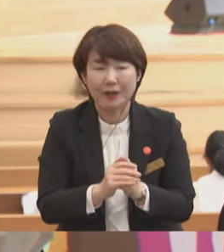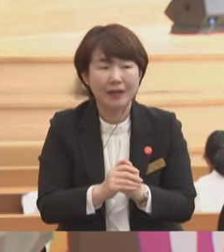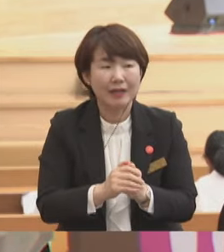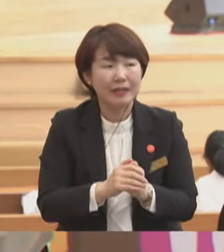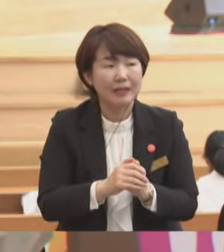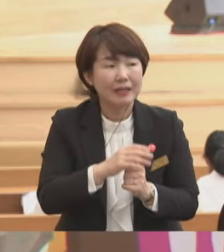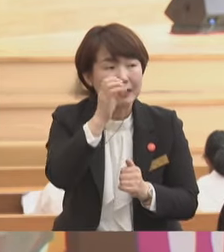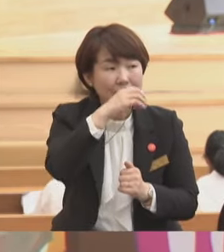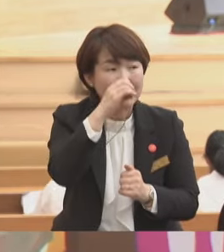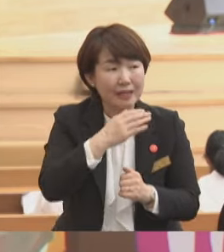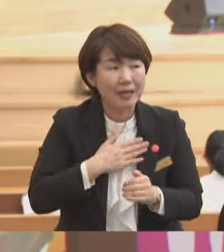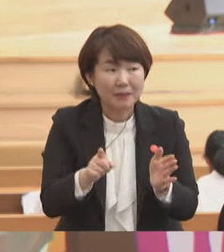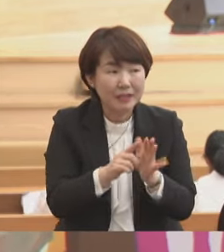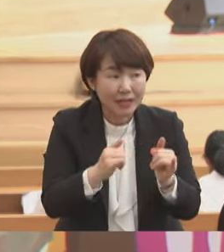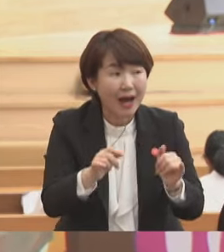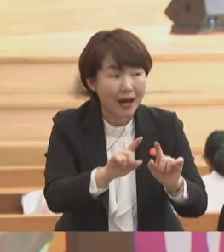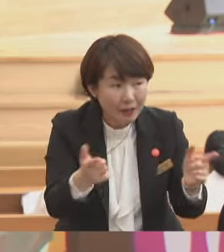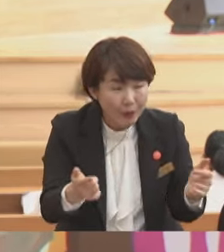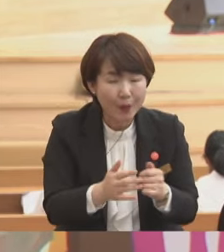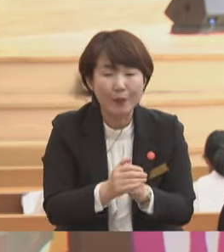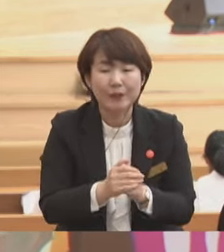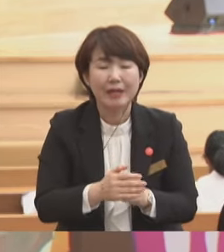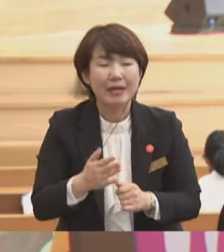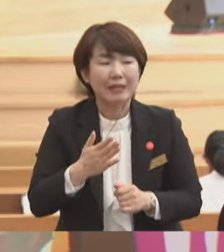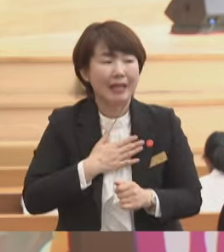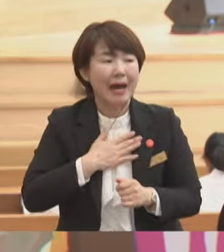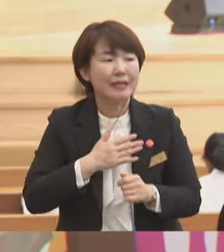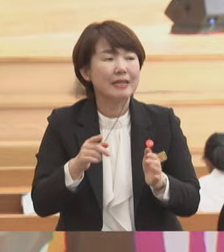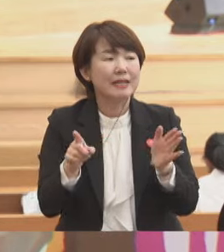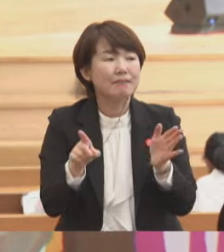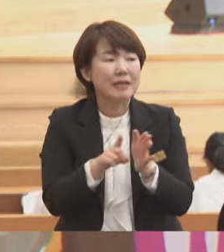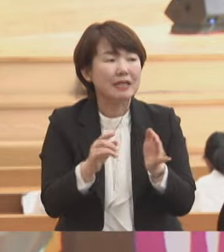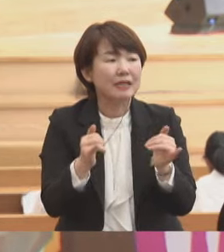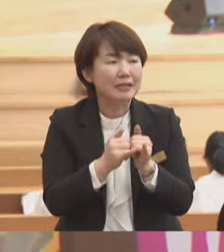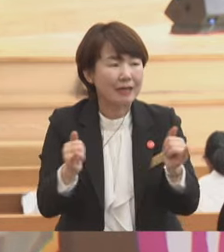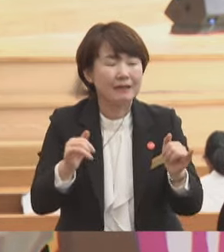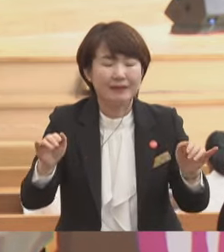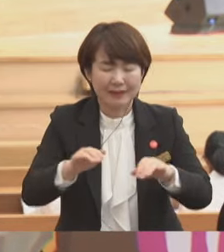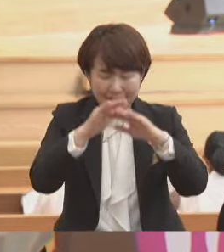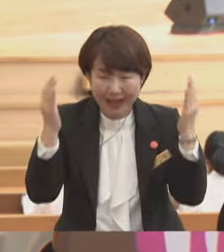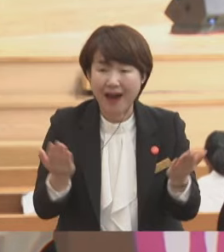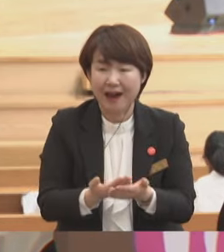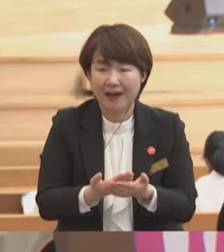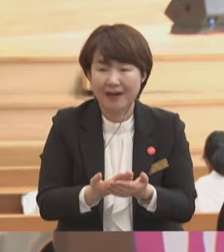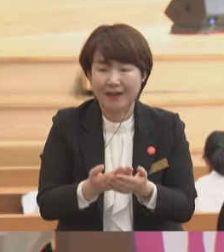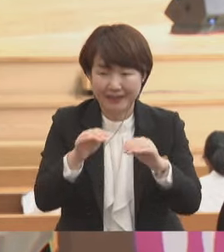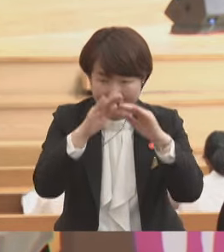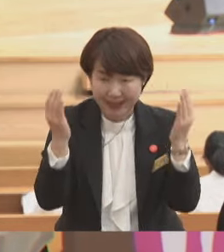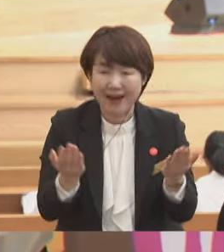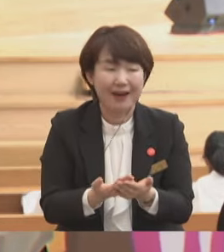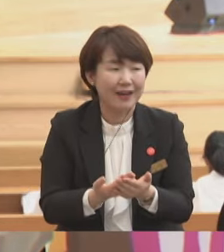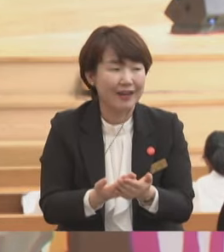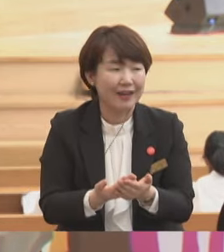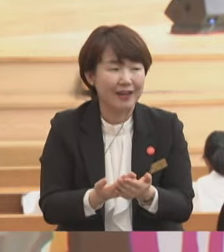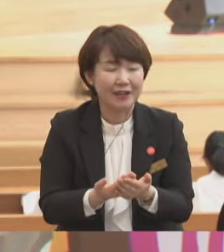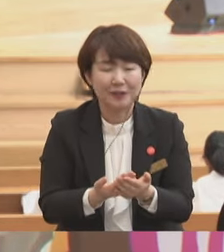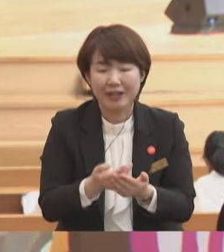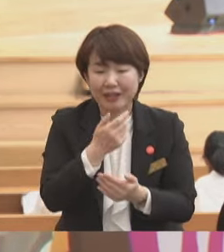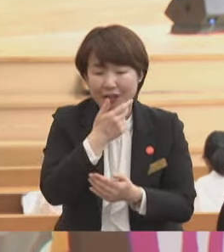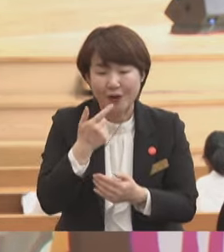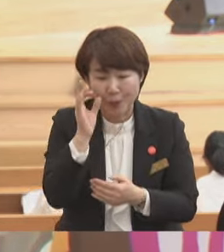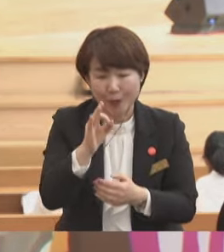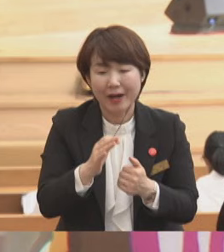나를 믿는 자 누구든지 자 nib 버전을 한번 보도록 할까요 I tell